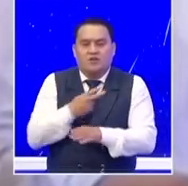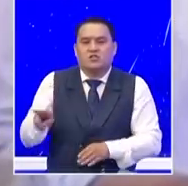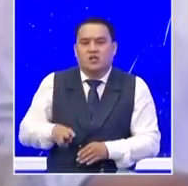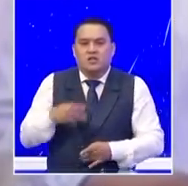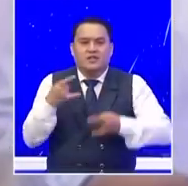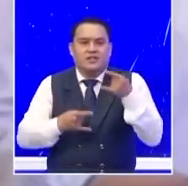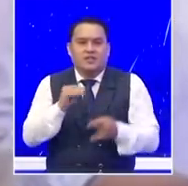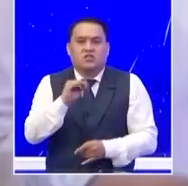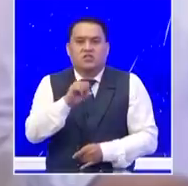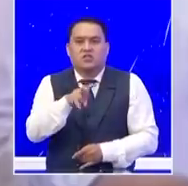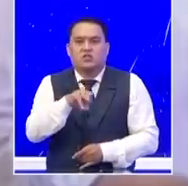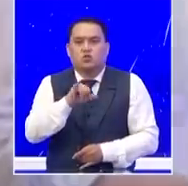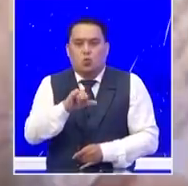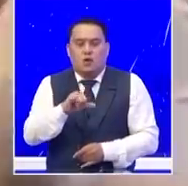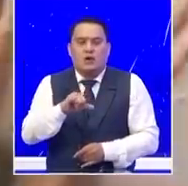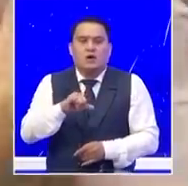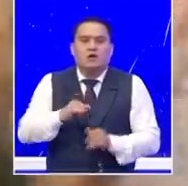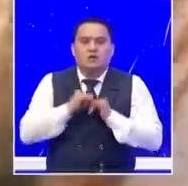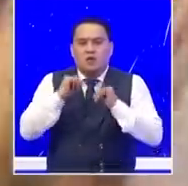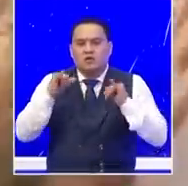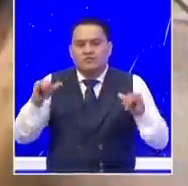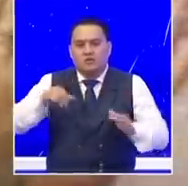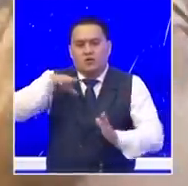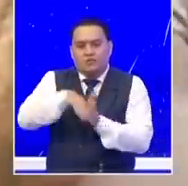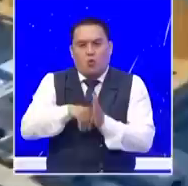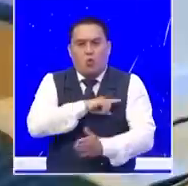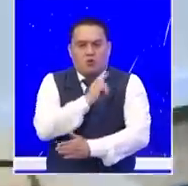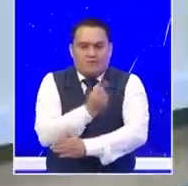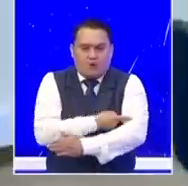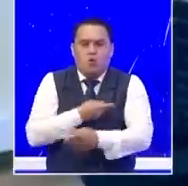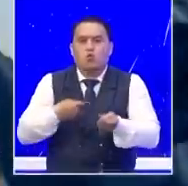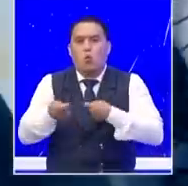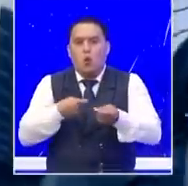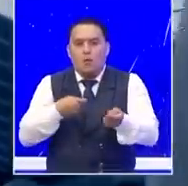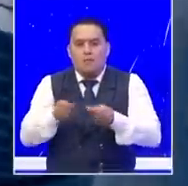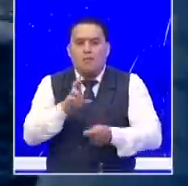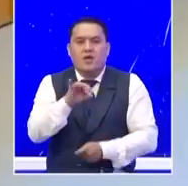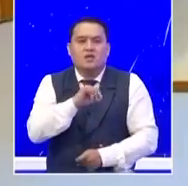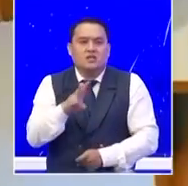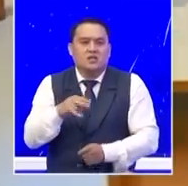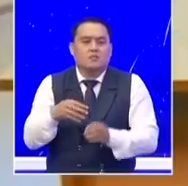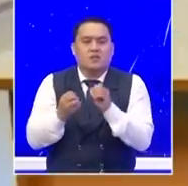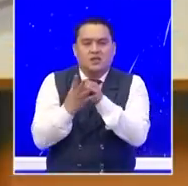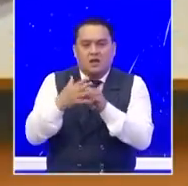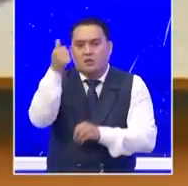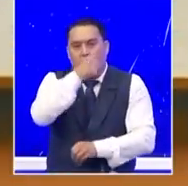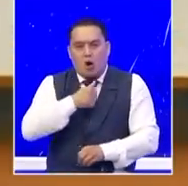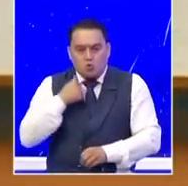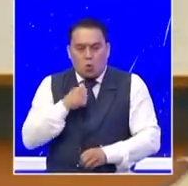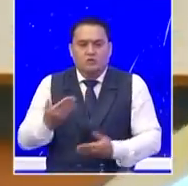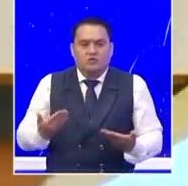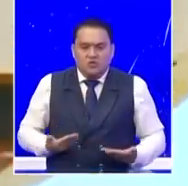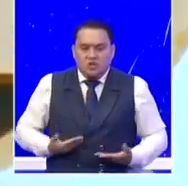областного телеканала ЖТСУ и внес в его развитие неоценимый вклад. Именно под руководством Бисена Куранбека в 2015 году в